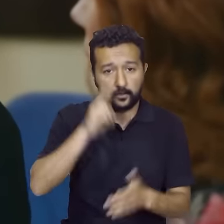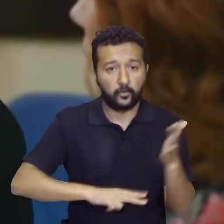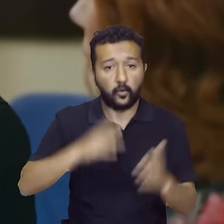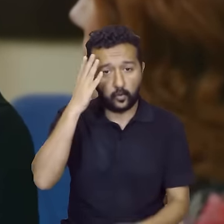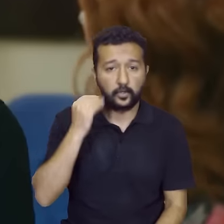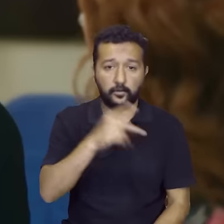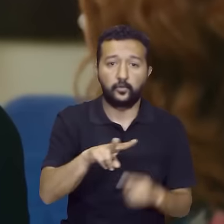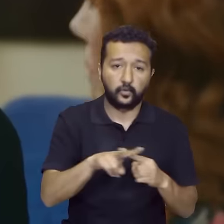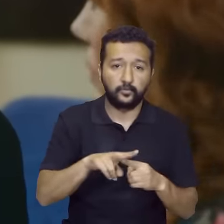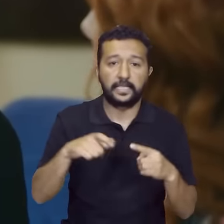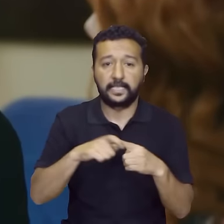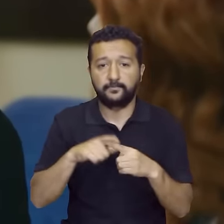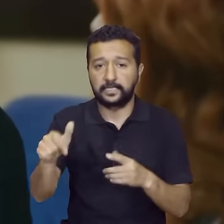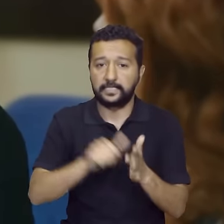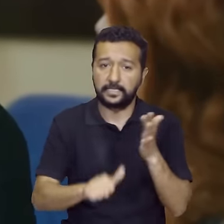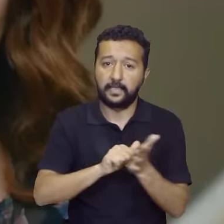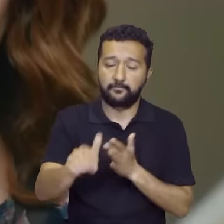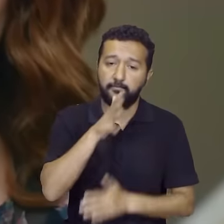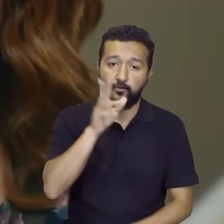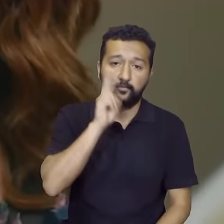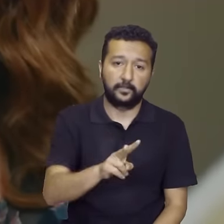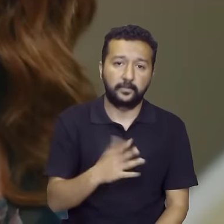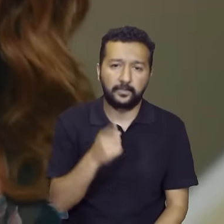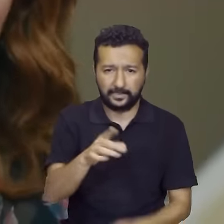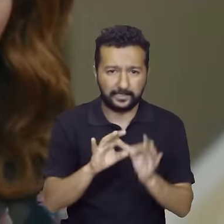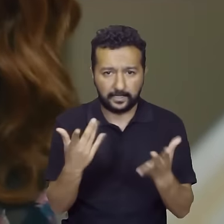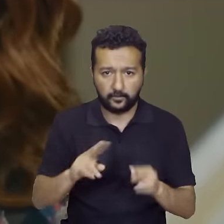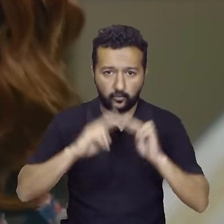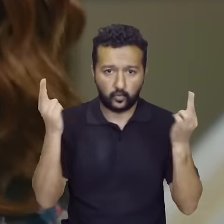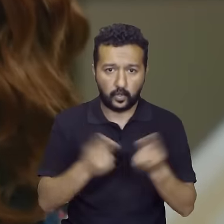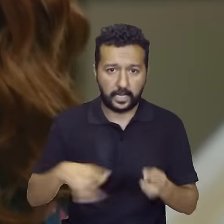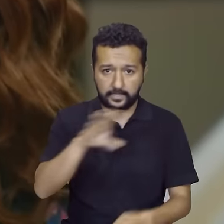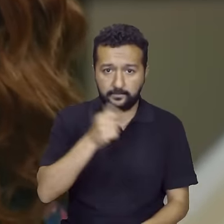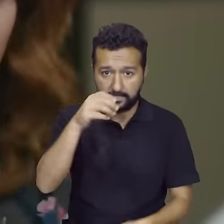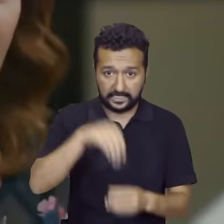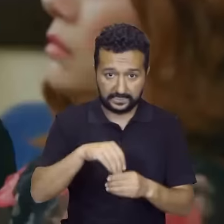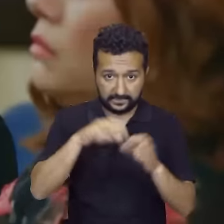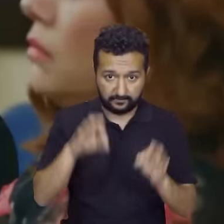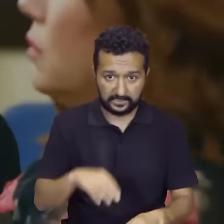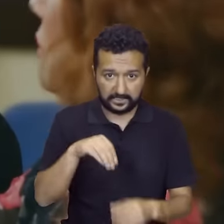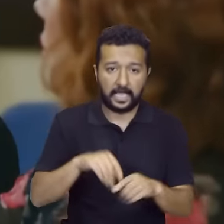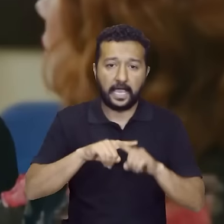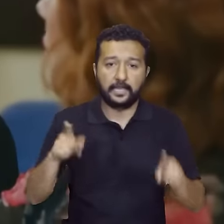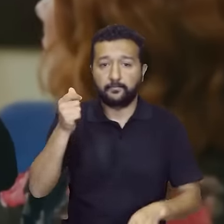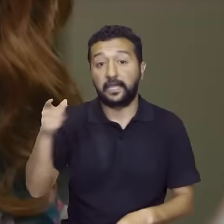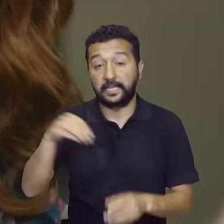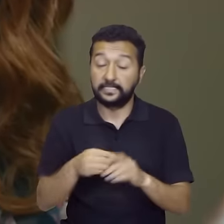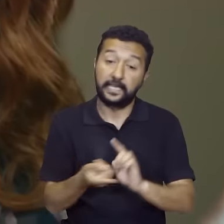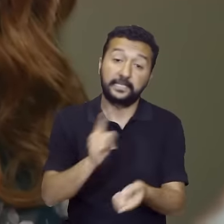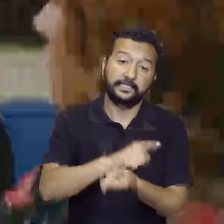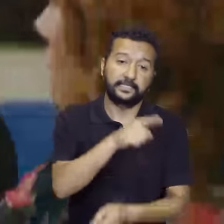yuttum yani. Kübist, ekspresyonist hepsine mailim var. Nasıl yani ya? Dünyada her şey para için mi şimdi? Hayır, para her şey